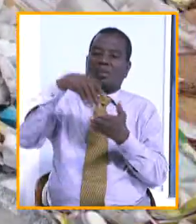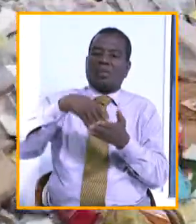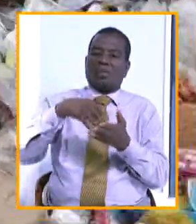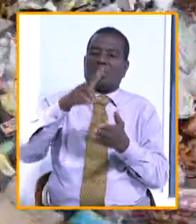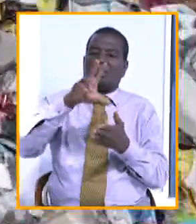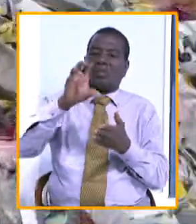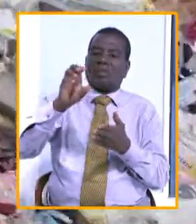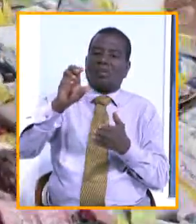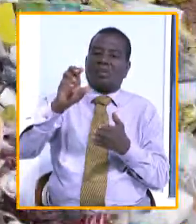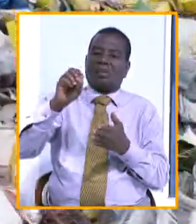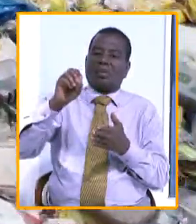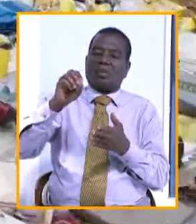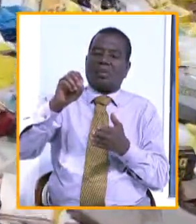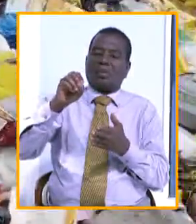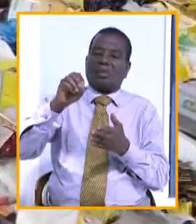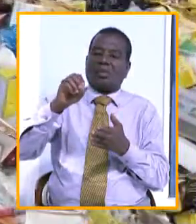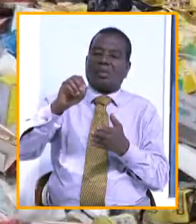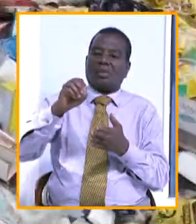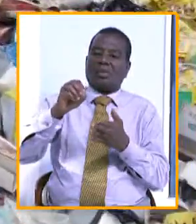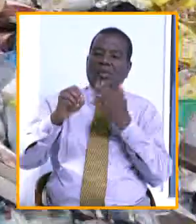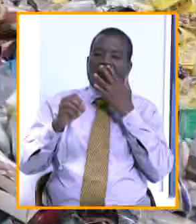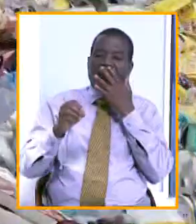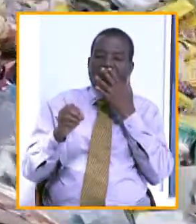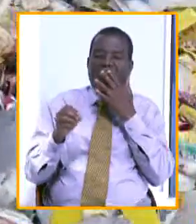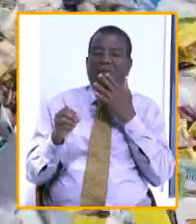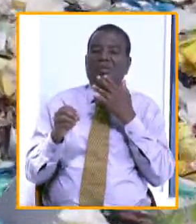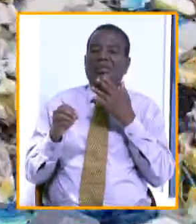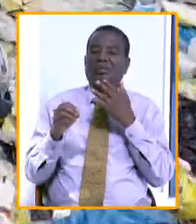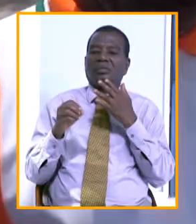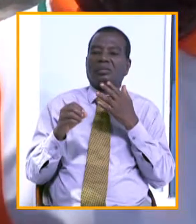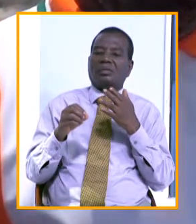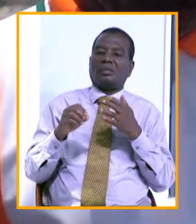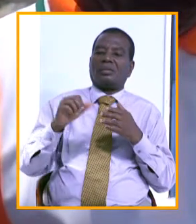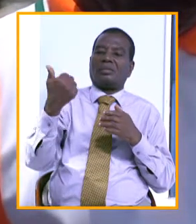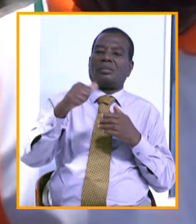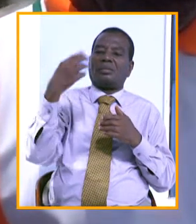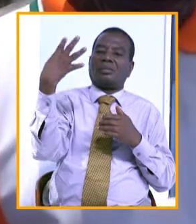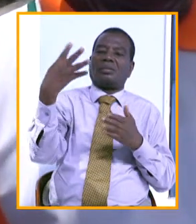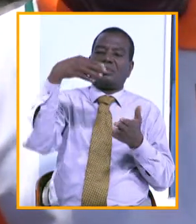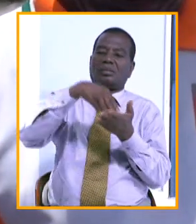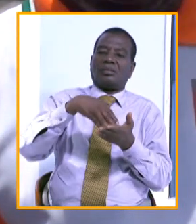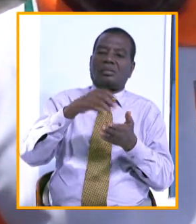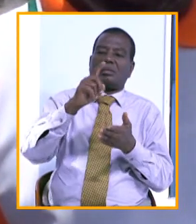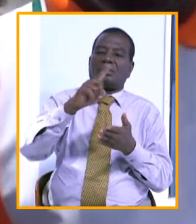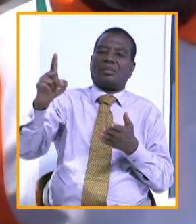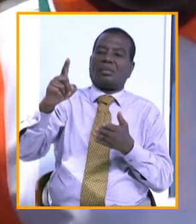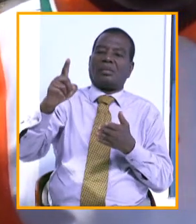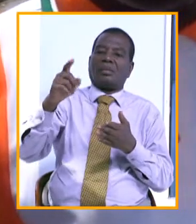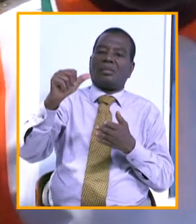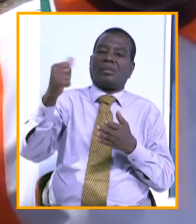kilos de gélules qu'on appelle tramadol, et 14